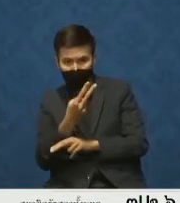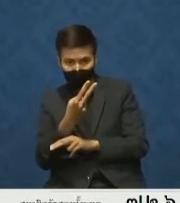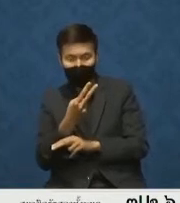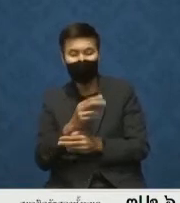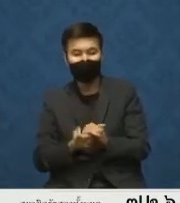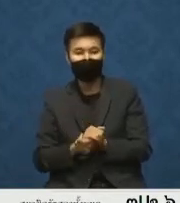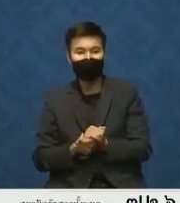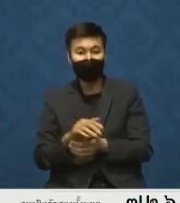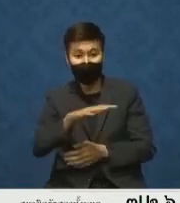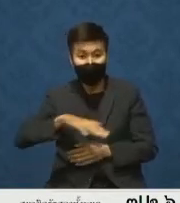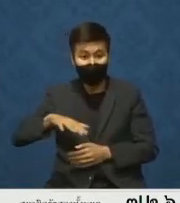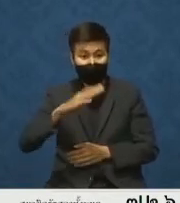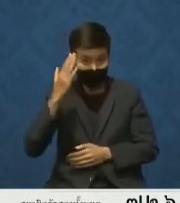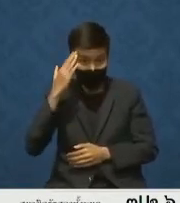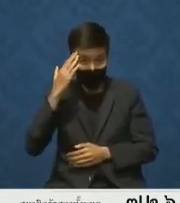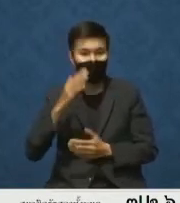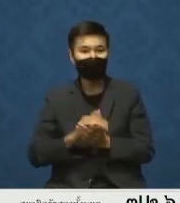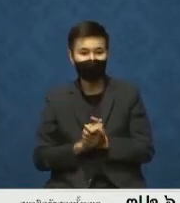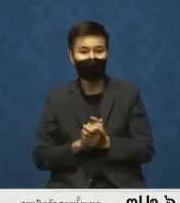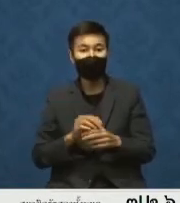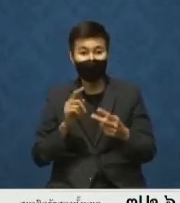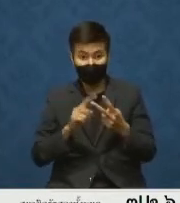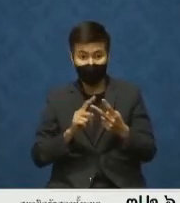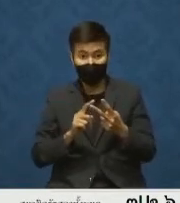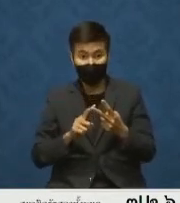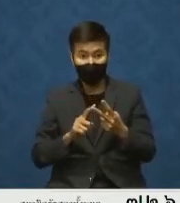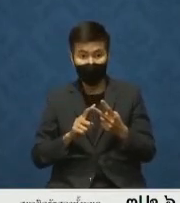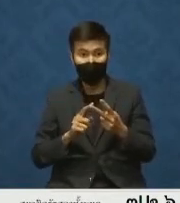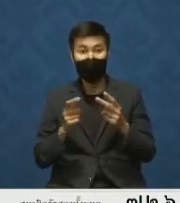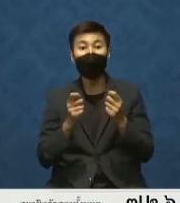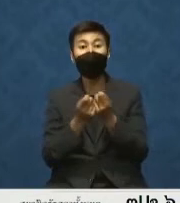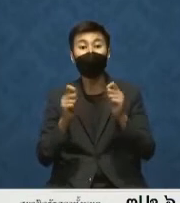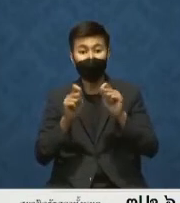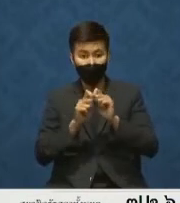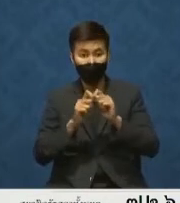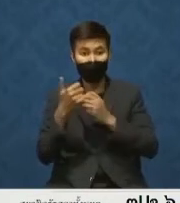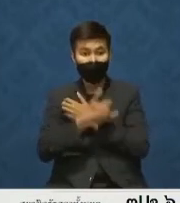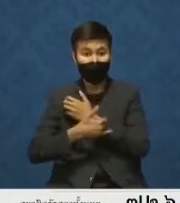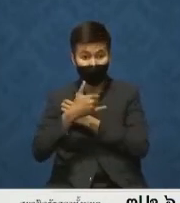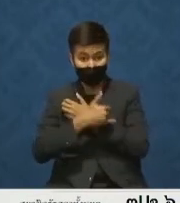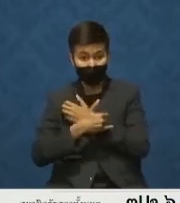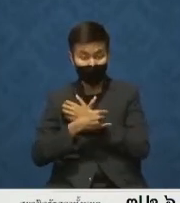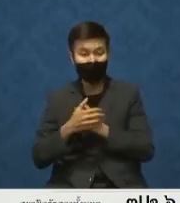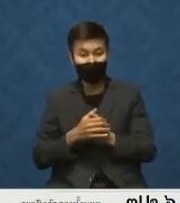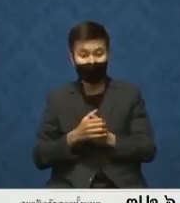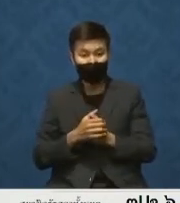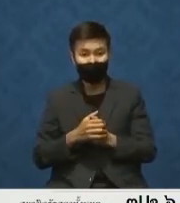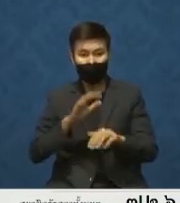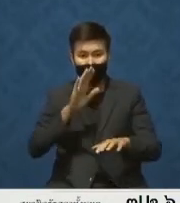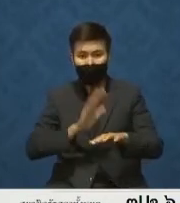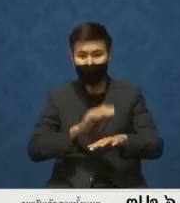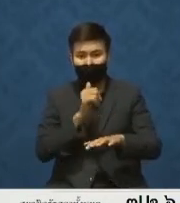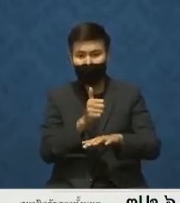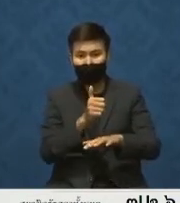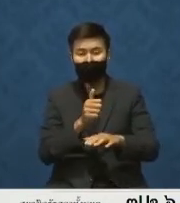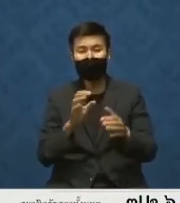องทุกพักก็ทราบดีอัที่ 2 กจะเป็ผสัเกต การเลกตั้งซึเป็องคโระหวางประเทศ หอเปองคโครภัในประเทศที่เป็มออา